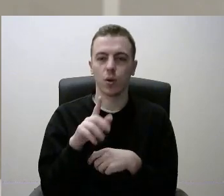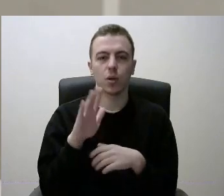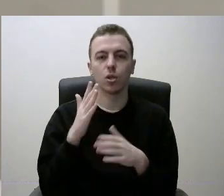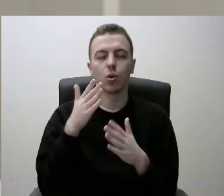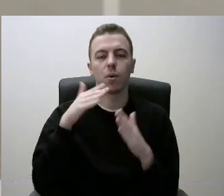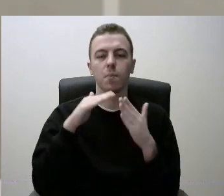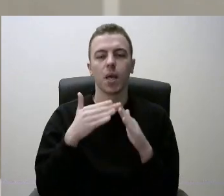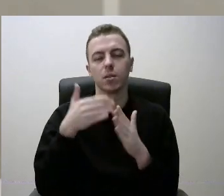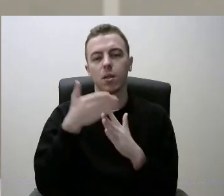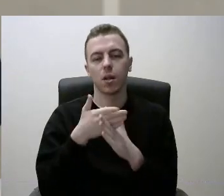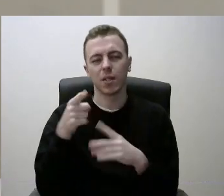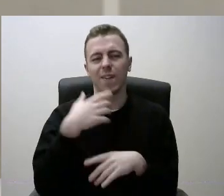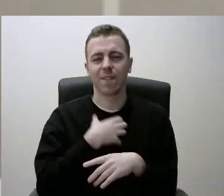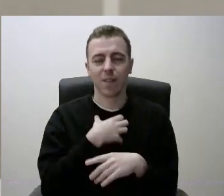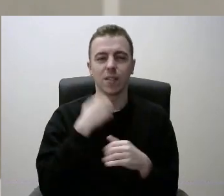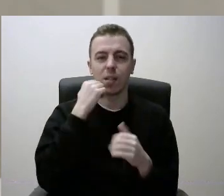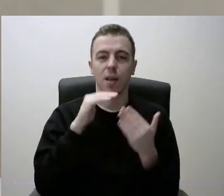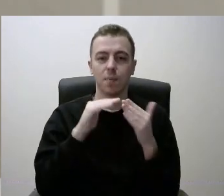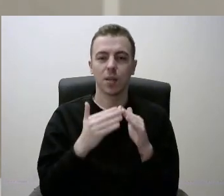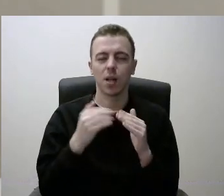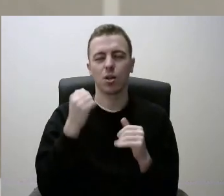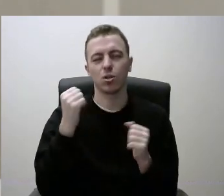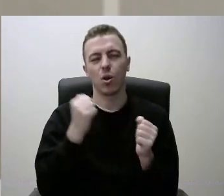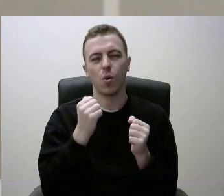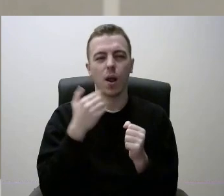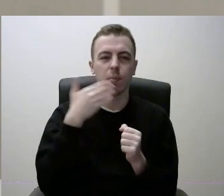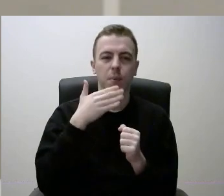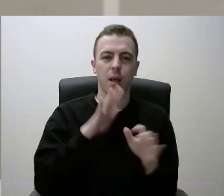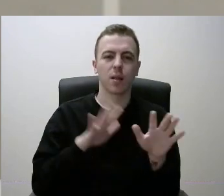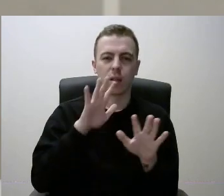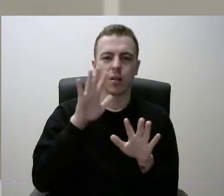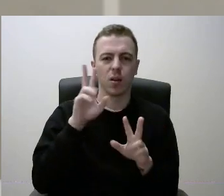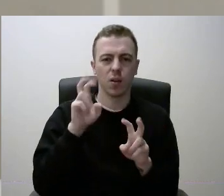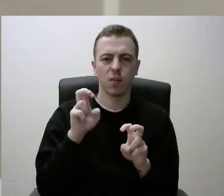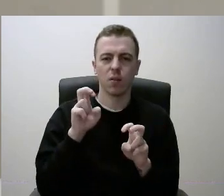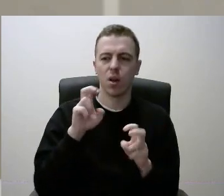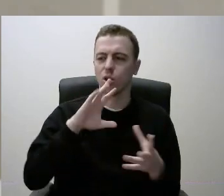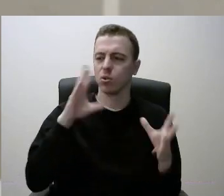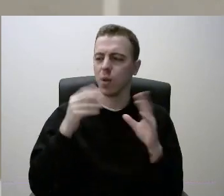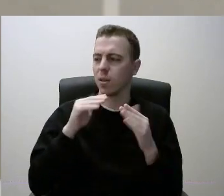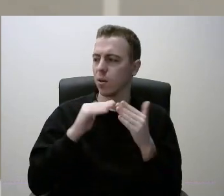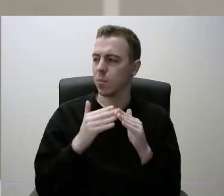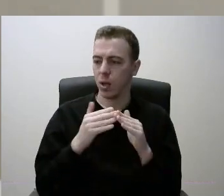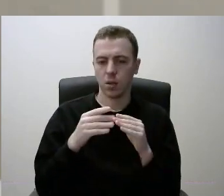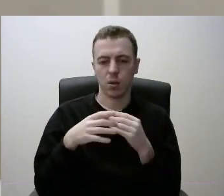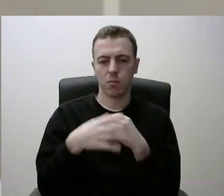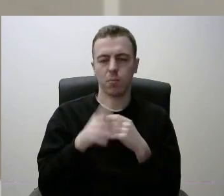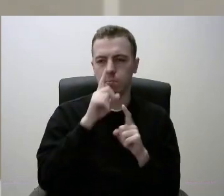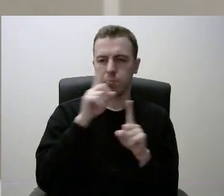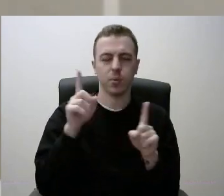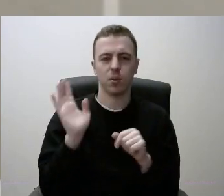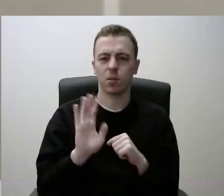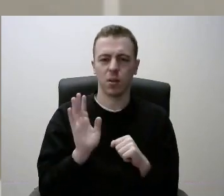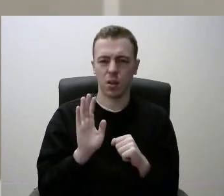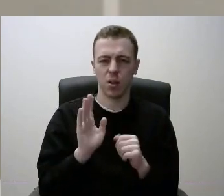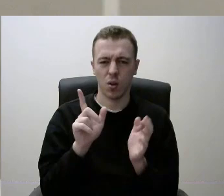ir kaip jinai svarbi, ar tai senamiesis, ar šiaurinė, ar pietinė, būtų visiškai išskirta iš bendro miesto konteksto. Neturi būti mieste teritorijų, kuriems